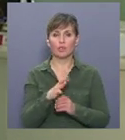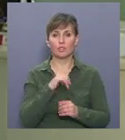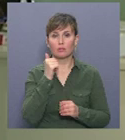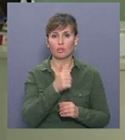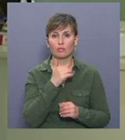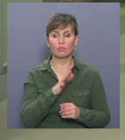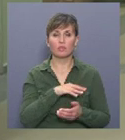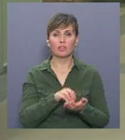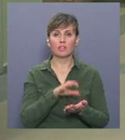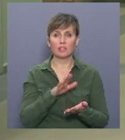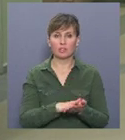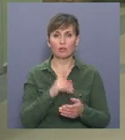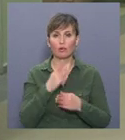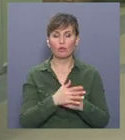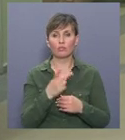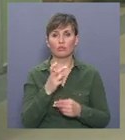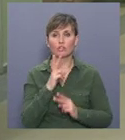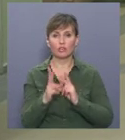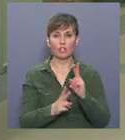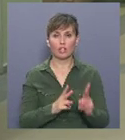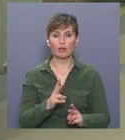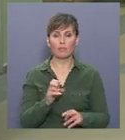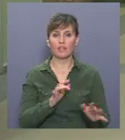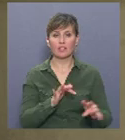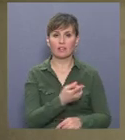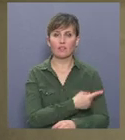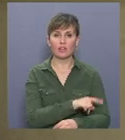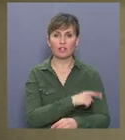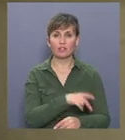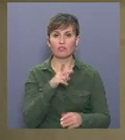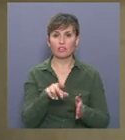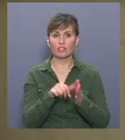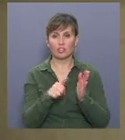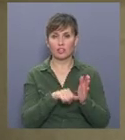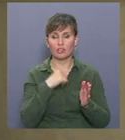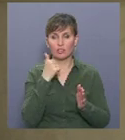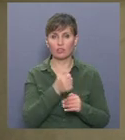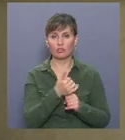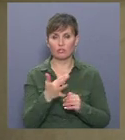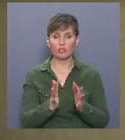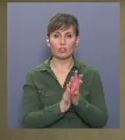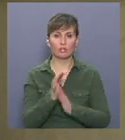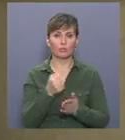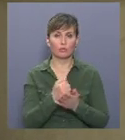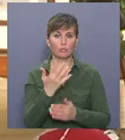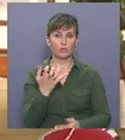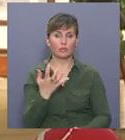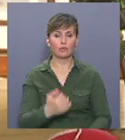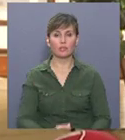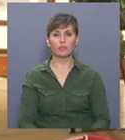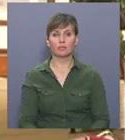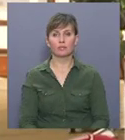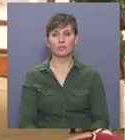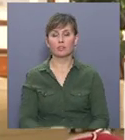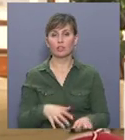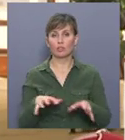году было зарегистрировано около 200 жалоб на действия врачей. В 2016 их число выросло уже до 500.